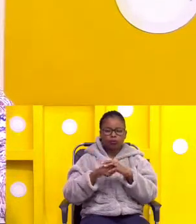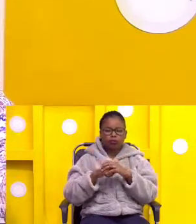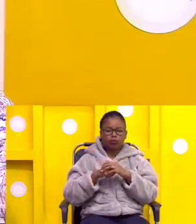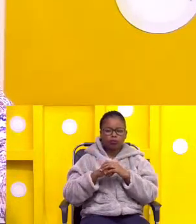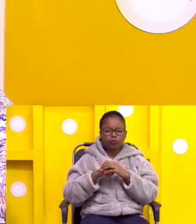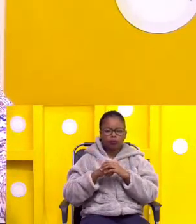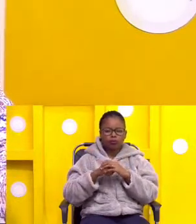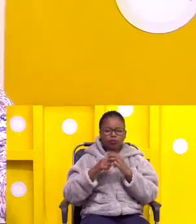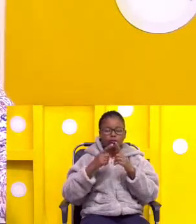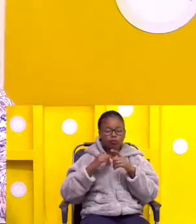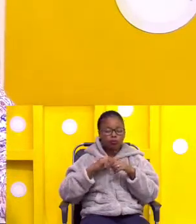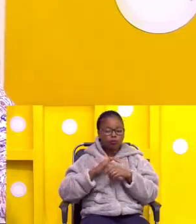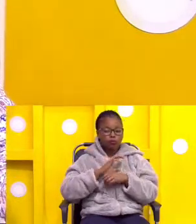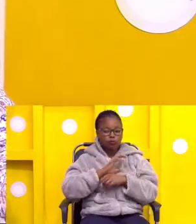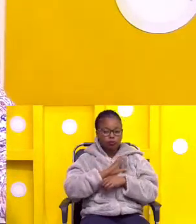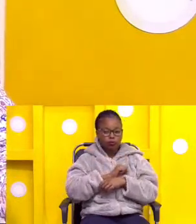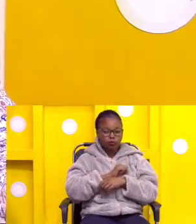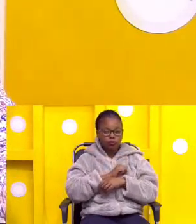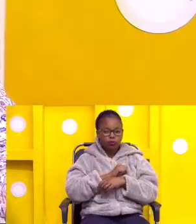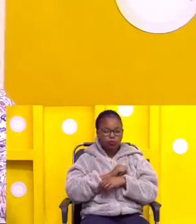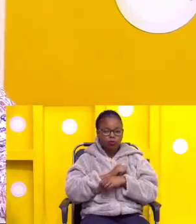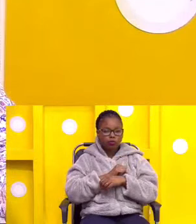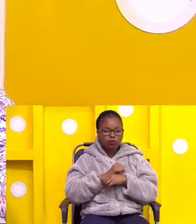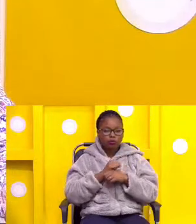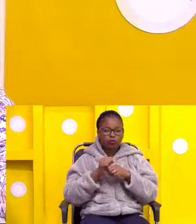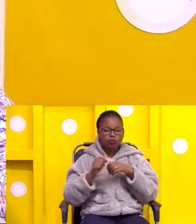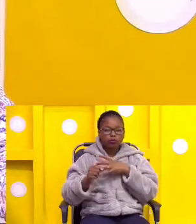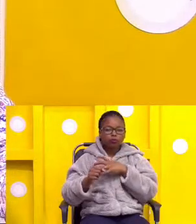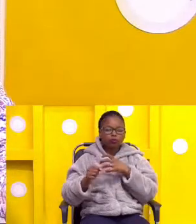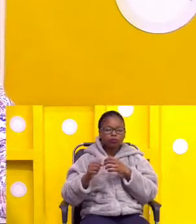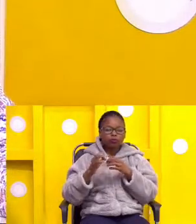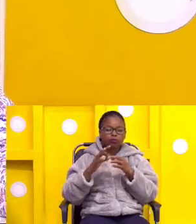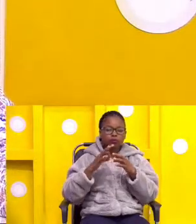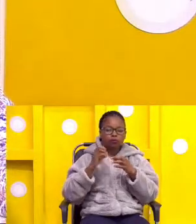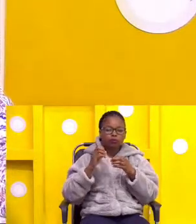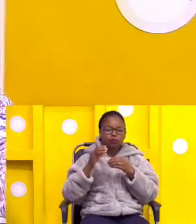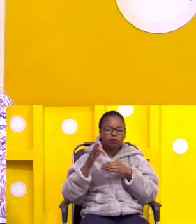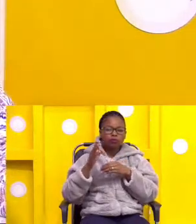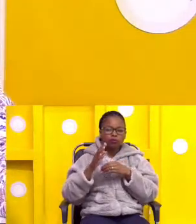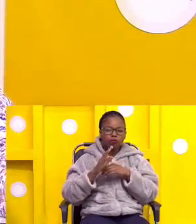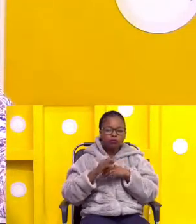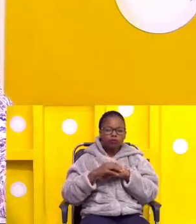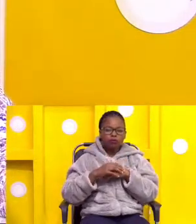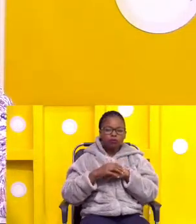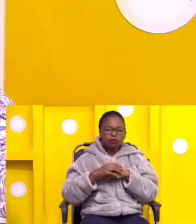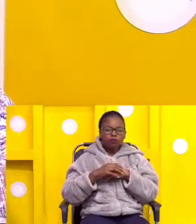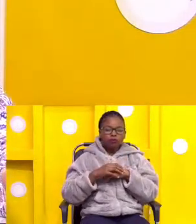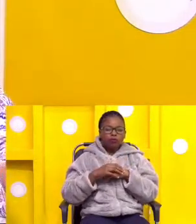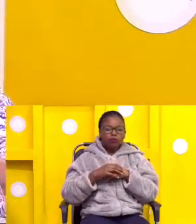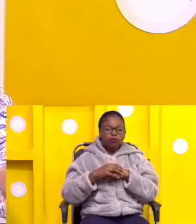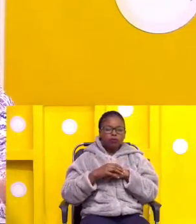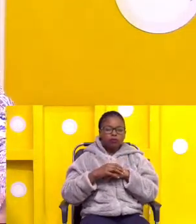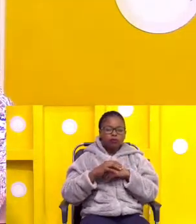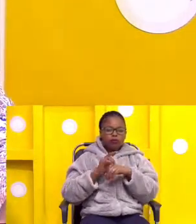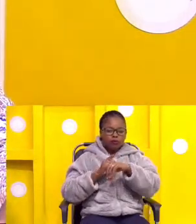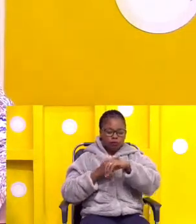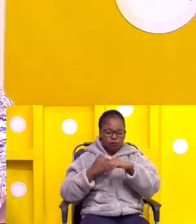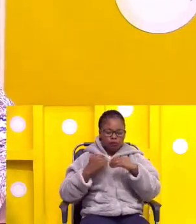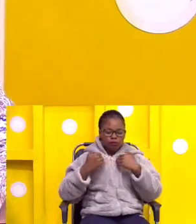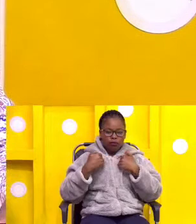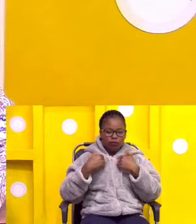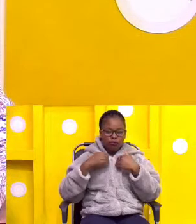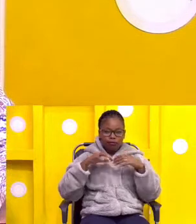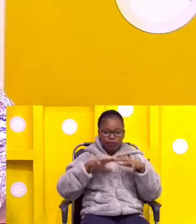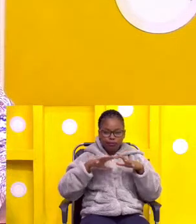no nĩ njetereire kuona hinya na ũtorania wa Ngai kũgwatwo nĩ kĩrumi nĩ mũndũ ũrĩa wĩhokaga andũ a